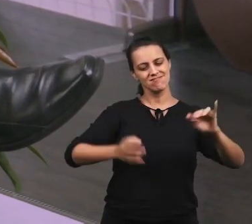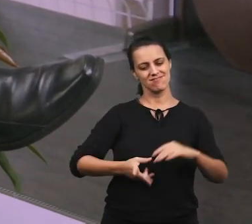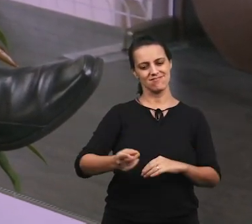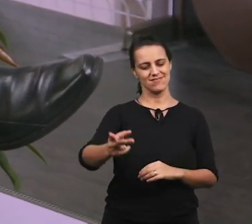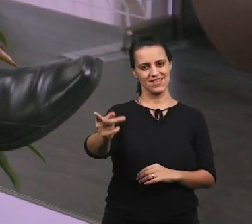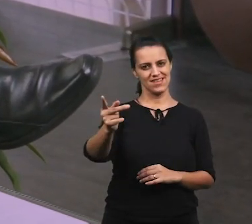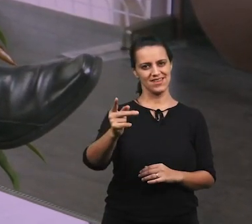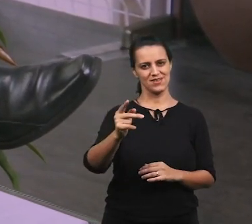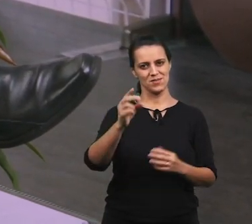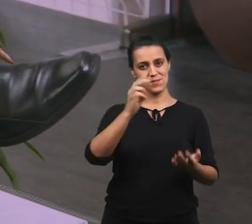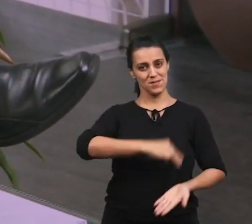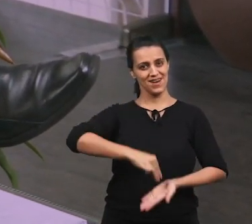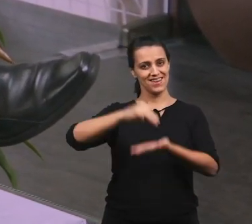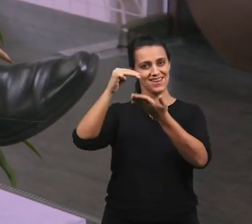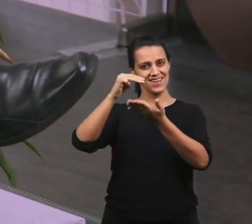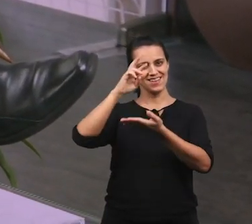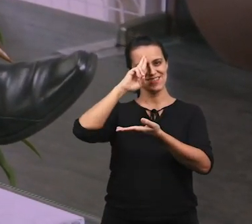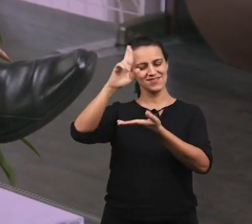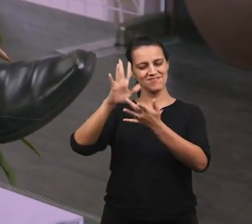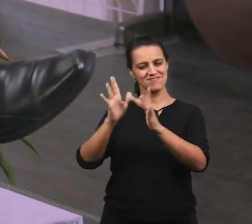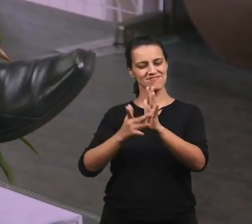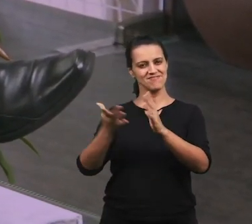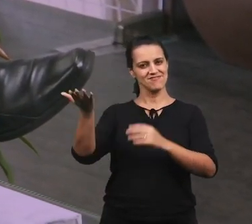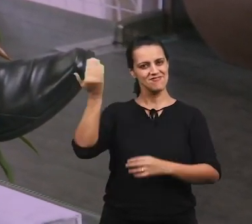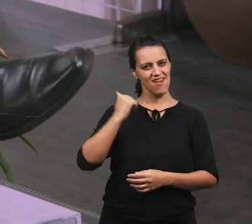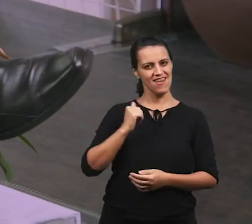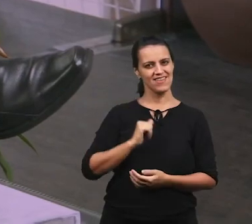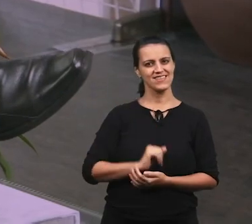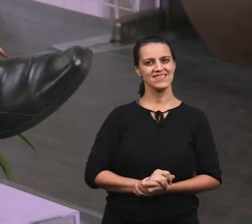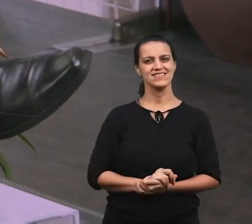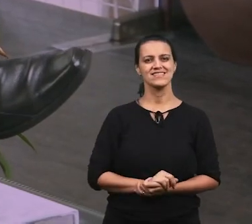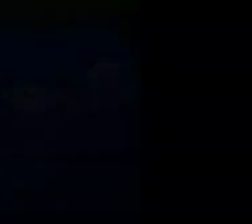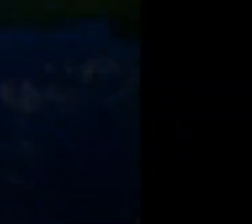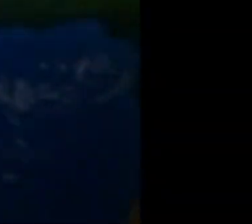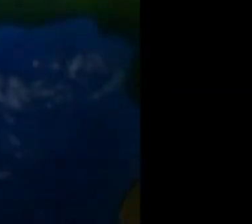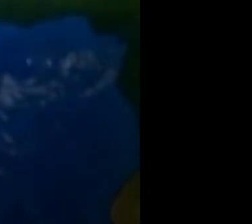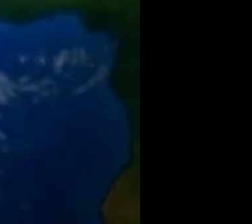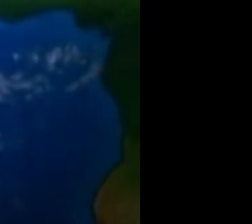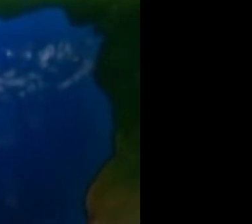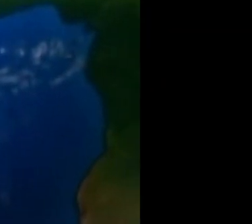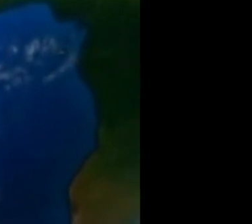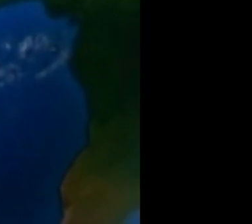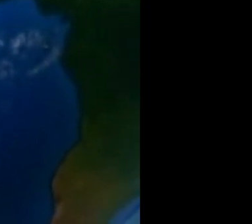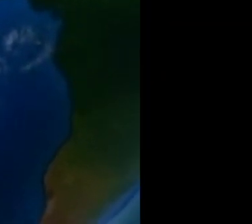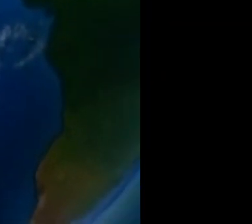«Провозглашая вечное Евангелие». Маранафа, Господь Иисус грядет!